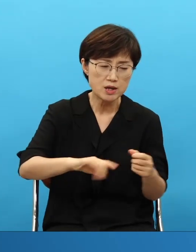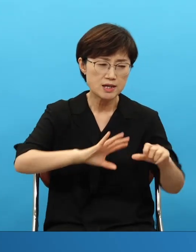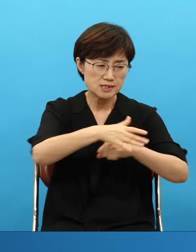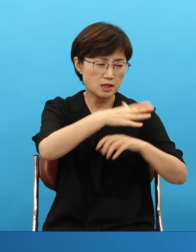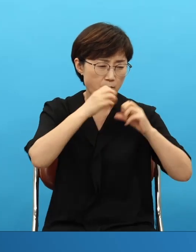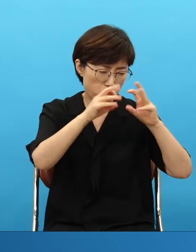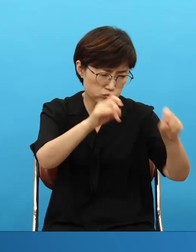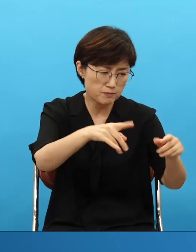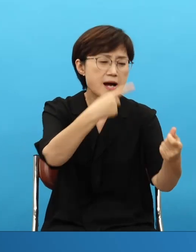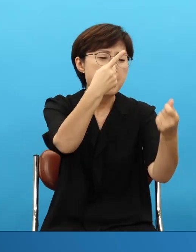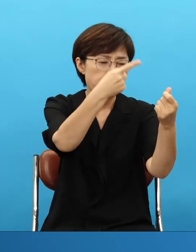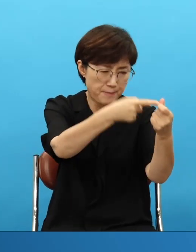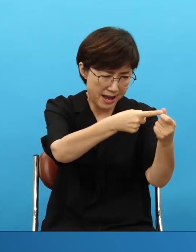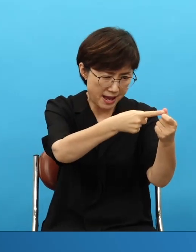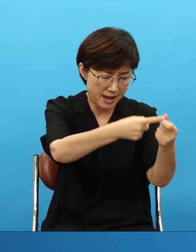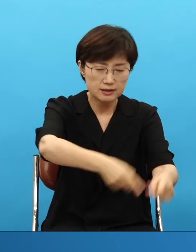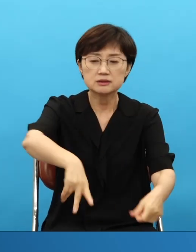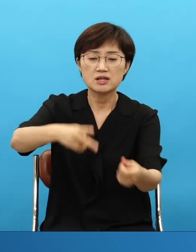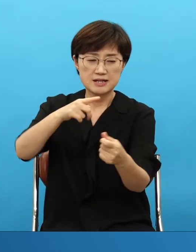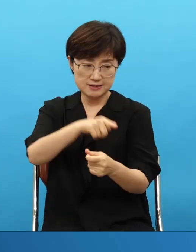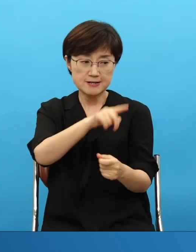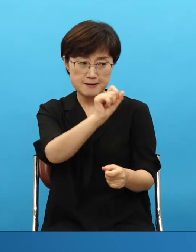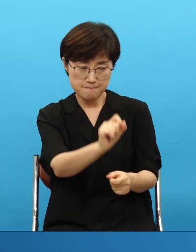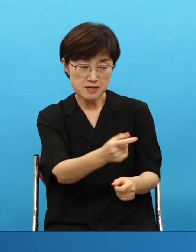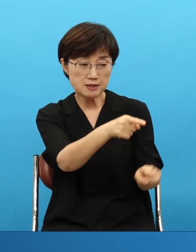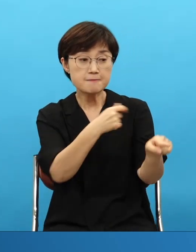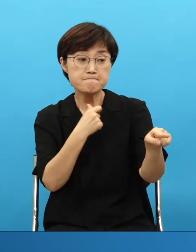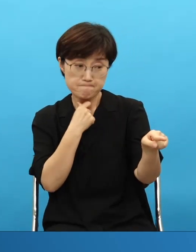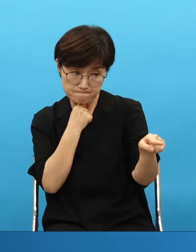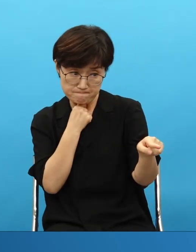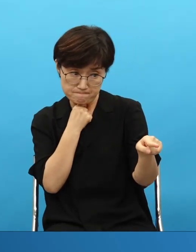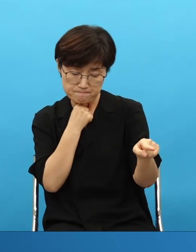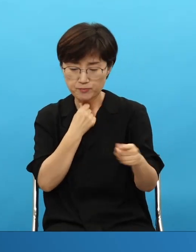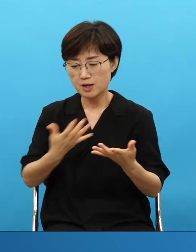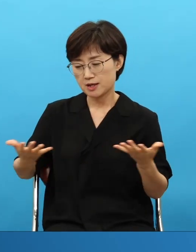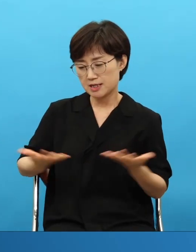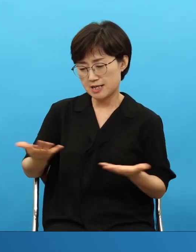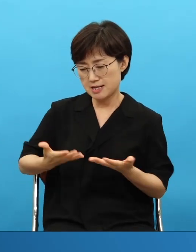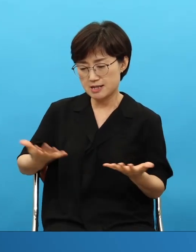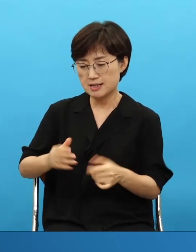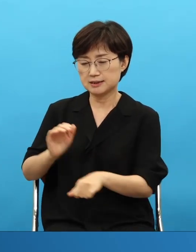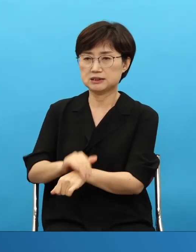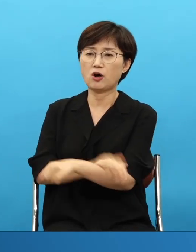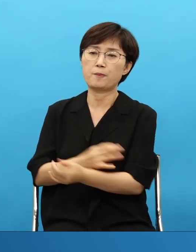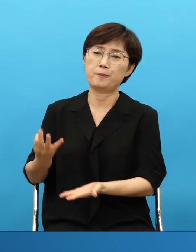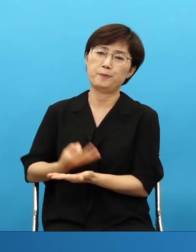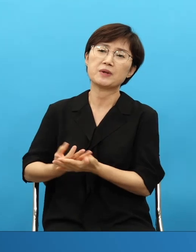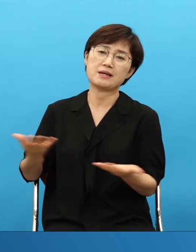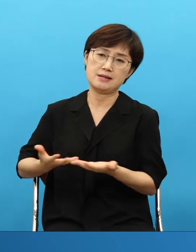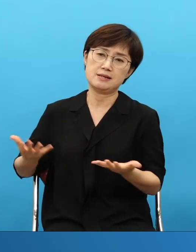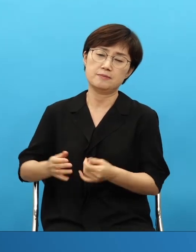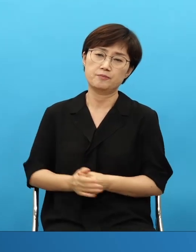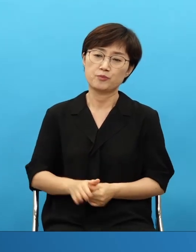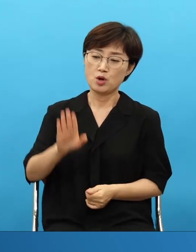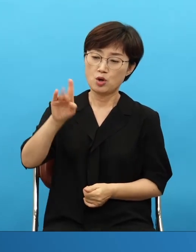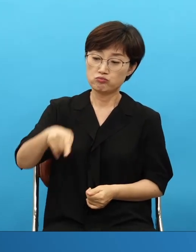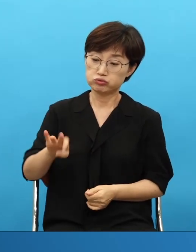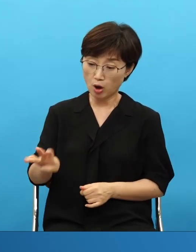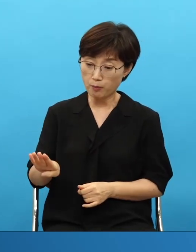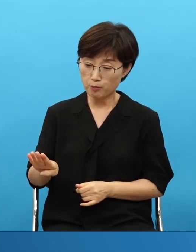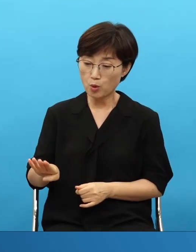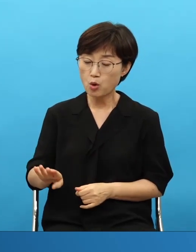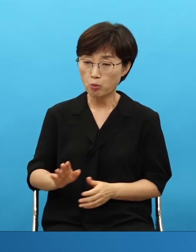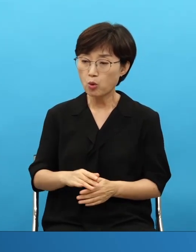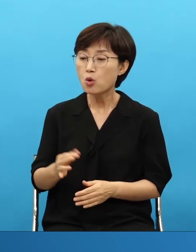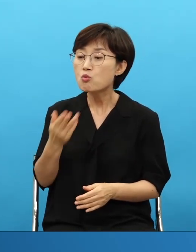하고, 그래서 국회의원도 하는 거다. 所以也做总统。 그래서 사업도 한다. 所以也做事业。 부업은 좀 나빠. 괜찮아. 콩나물 장사도